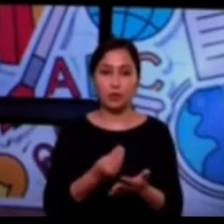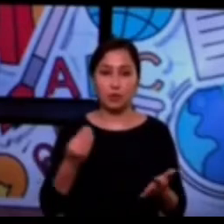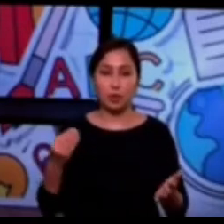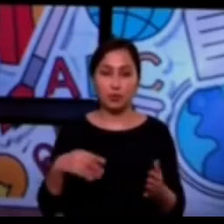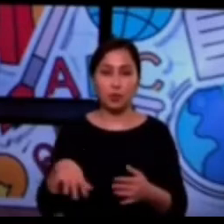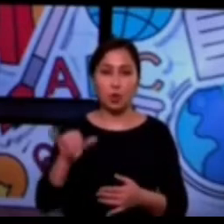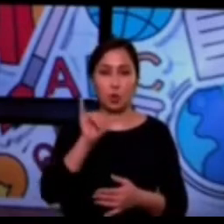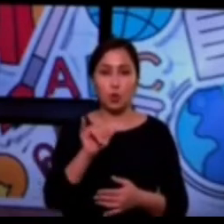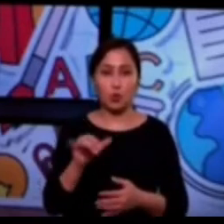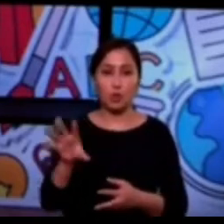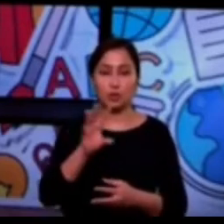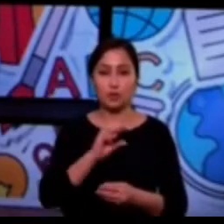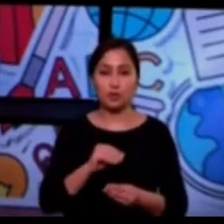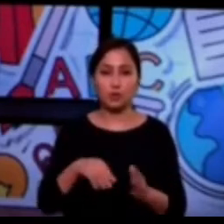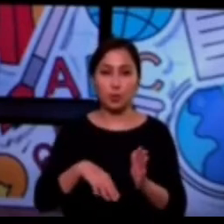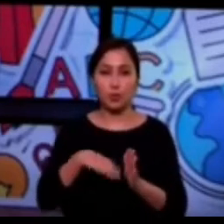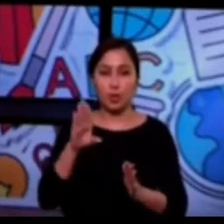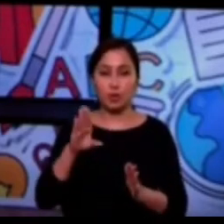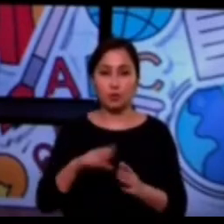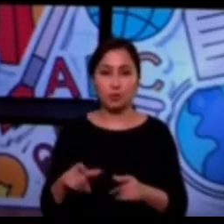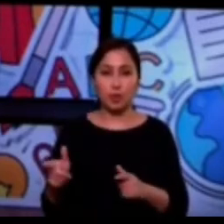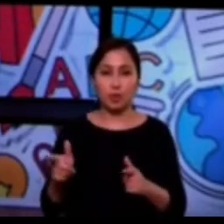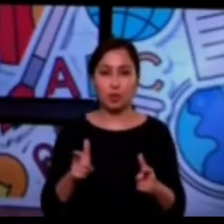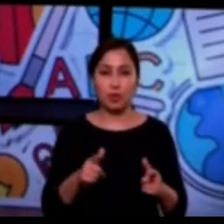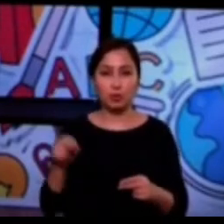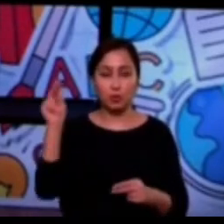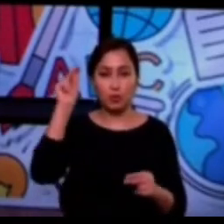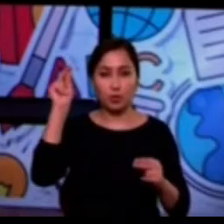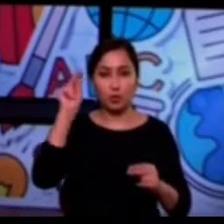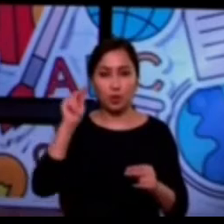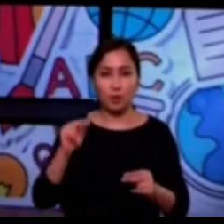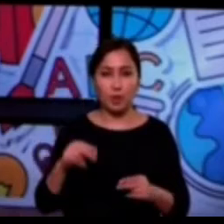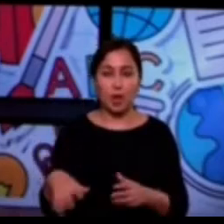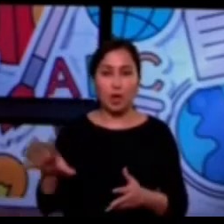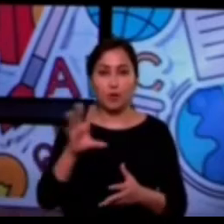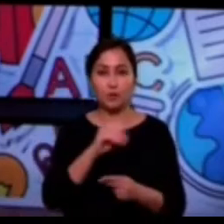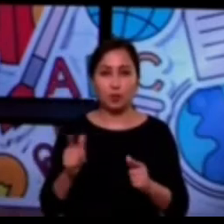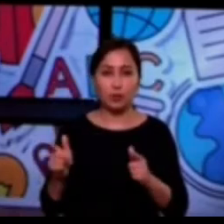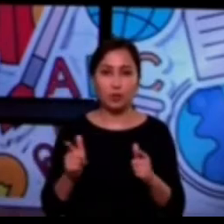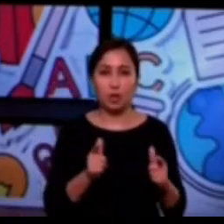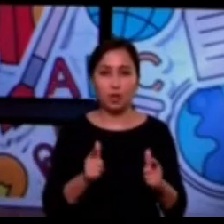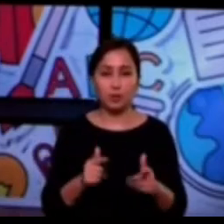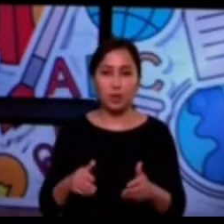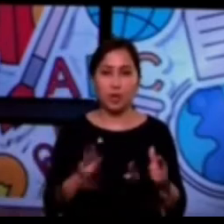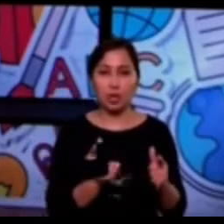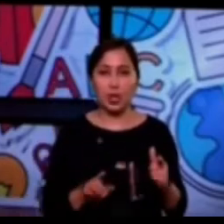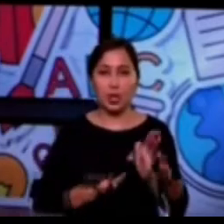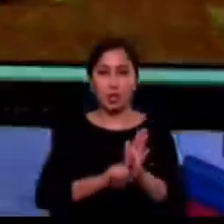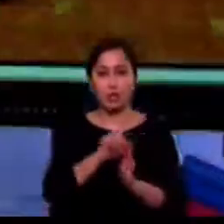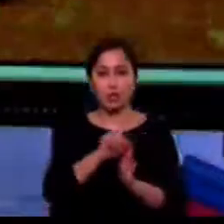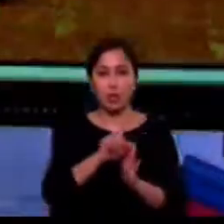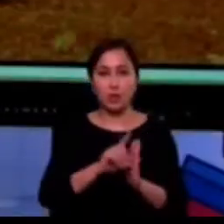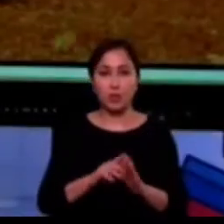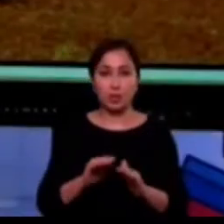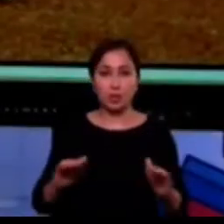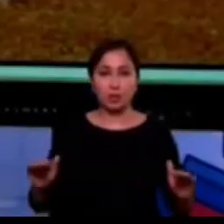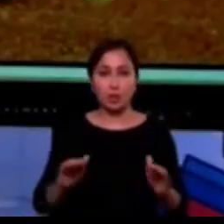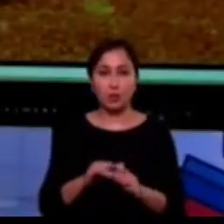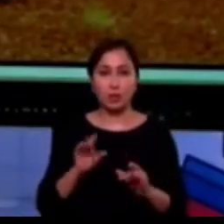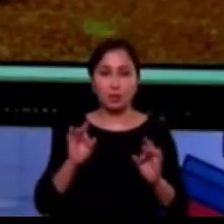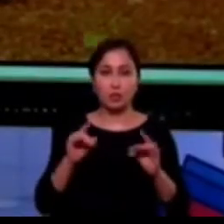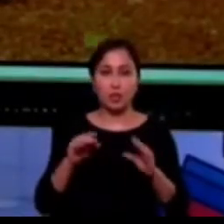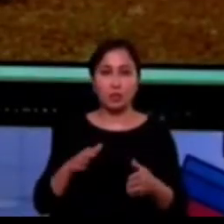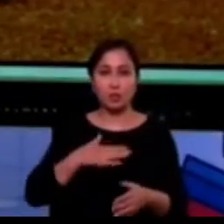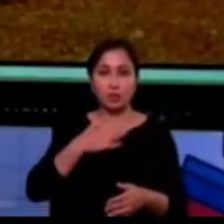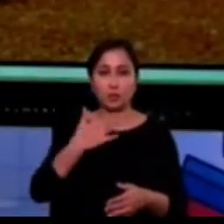и у вас все получится. Готовы к уроку? Все приготовили? Тогда начинаем. Ребята,